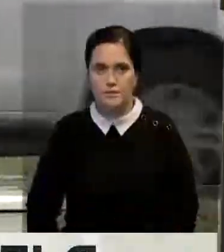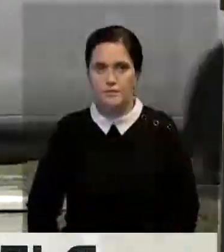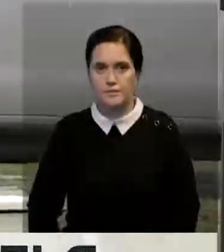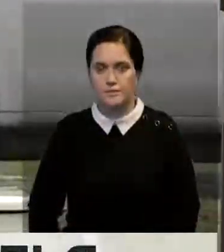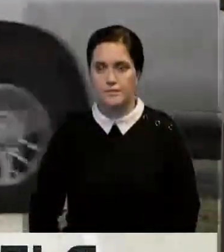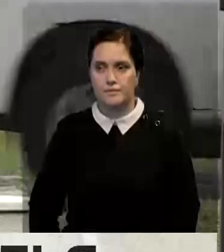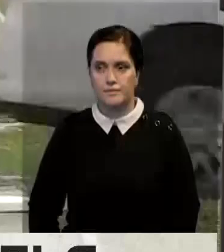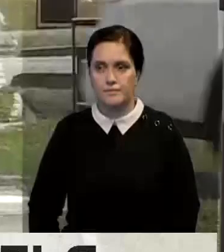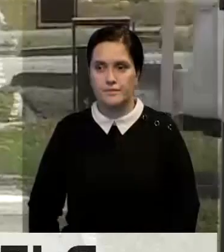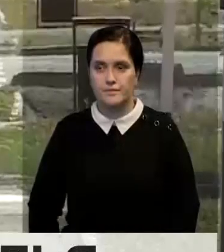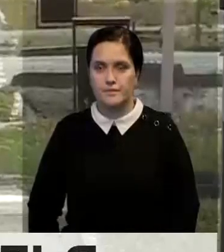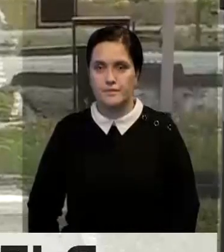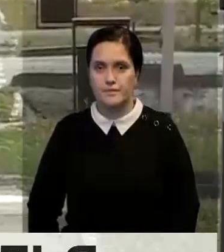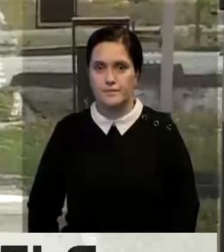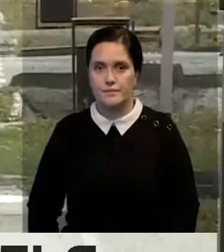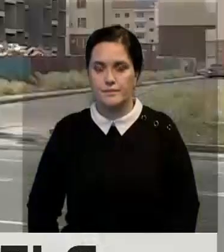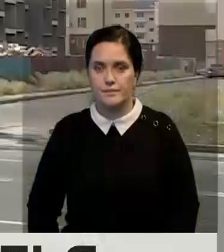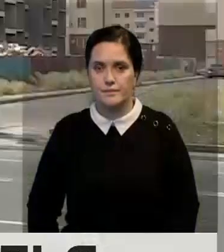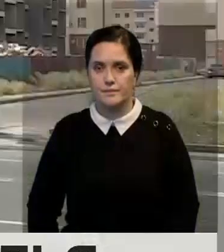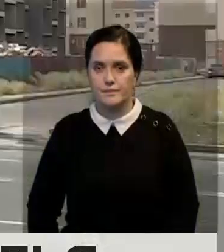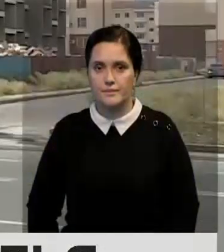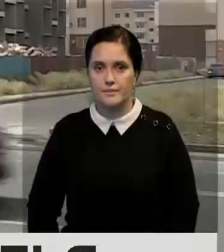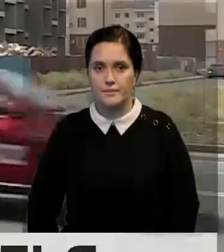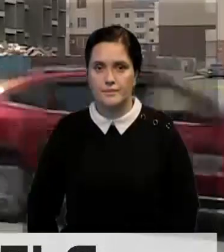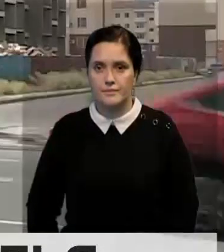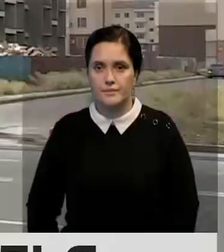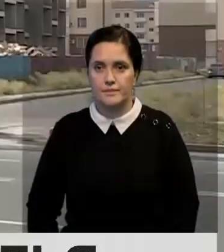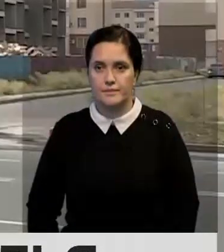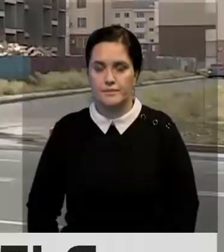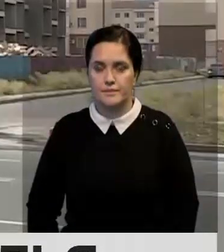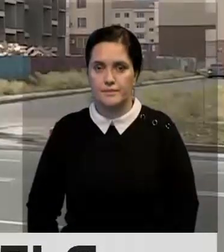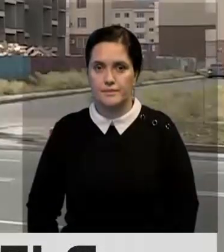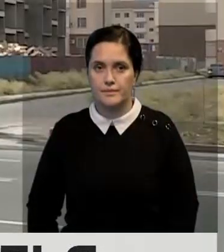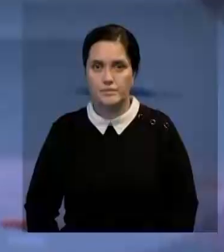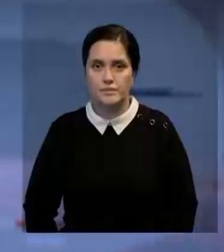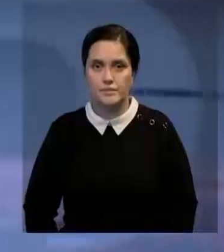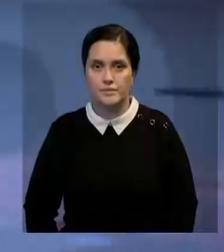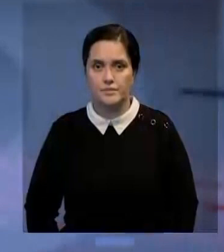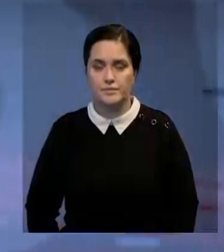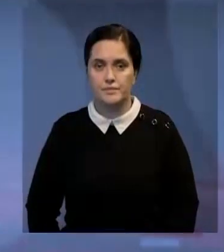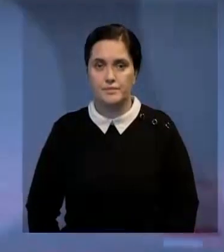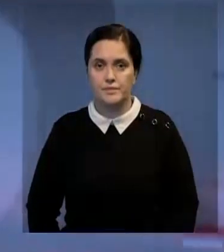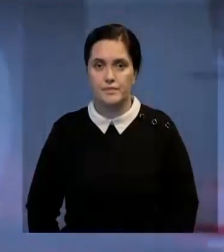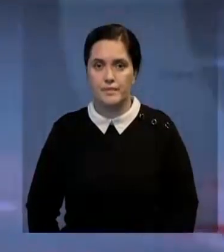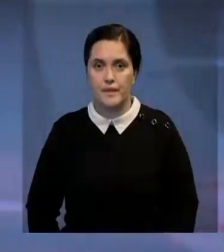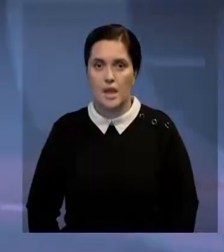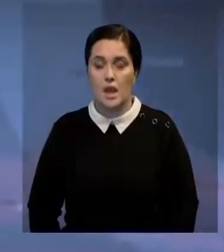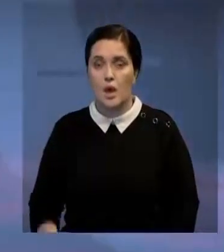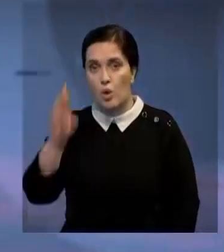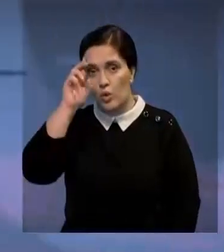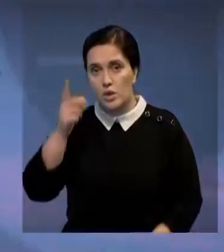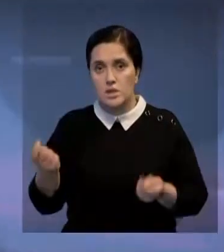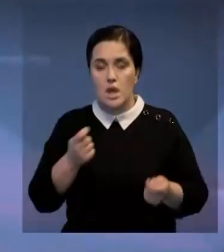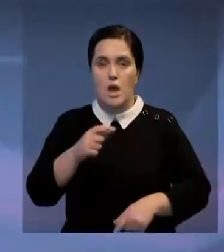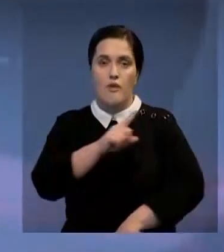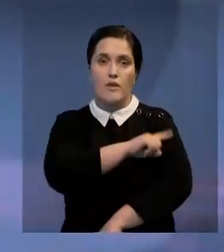Алмаскызы, Ардак Айбарулы, Куаныш Тургенбаев, Талдыкурган, Хабар 24. Чиновницу и врача осудили за взятки